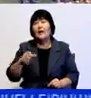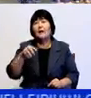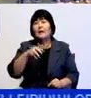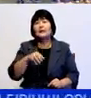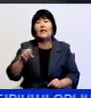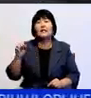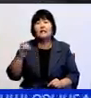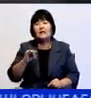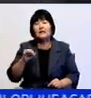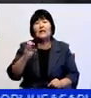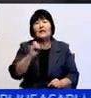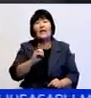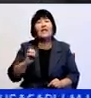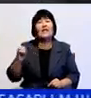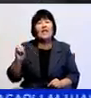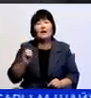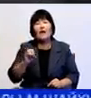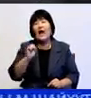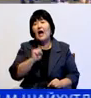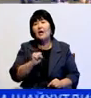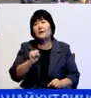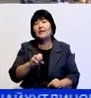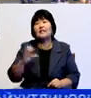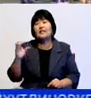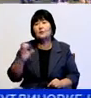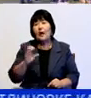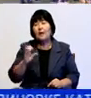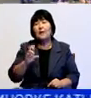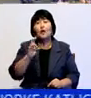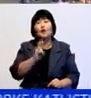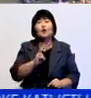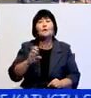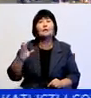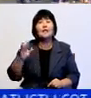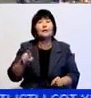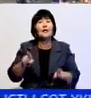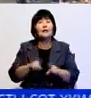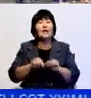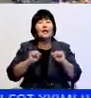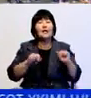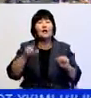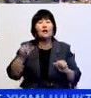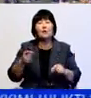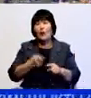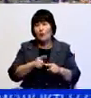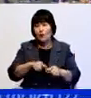Исағабылов, Ерғали Еламан, Айбек Серікбаев, Нұрым Сәлімгерей сынды спортшыларымыз